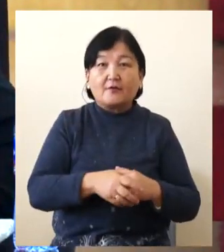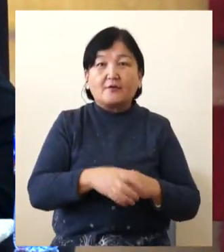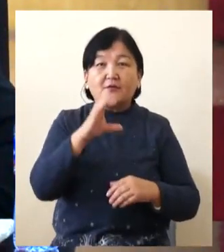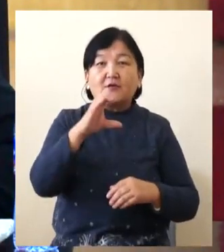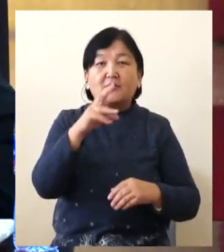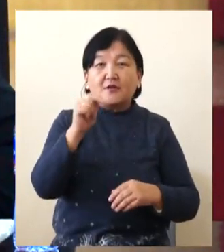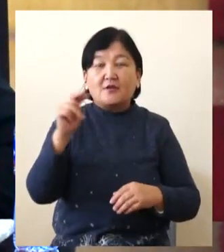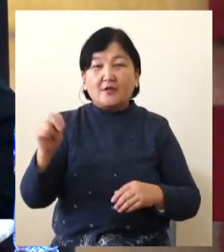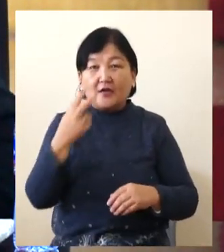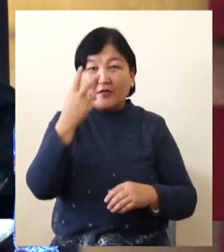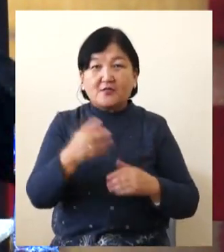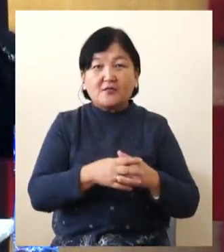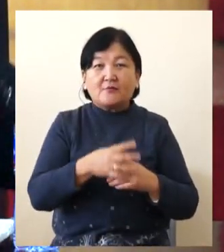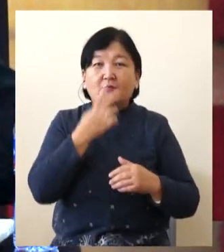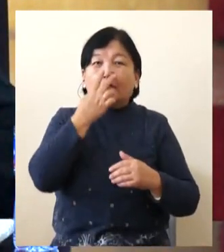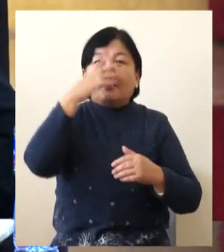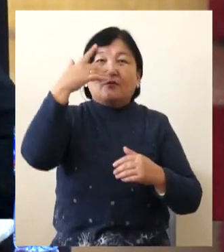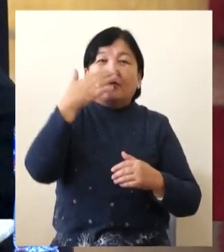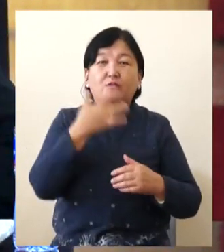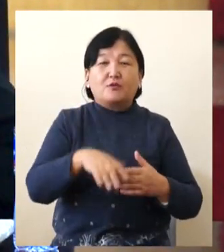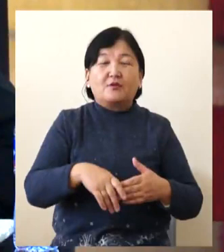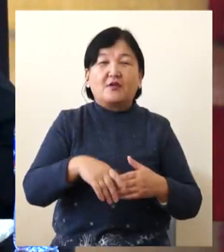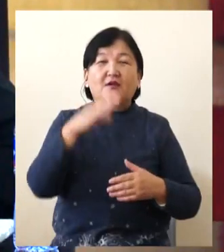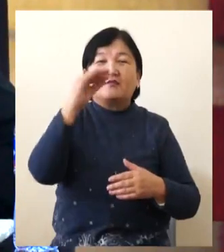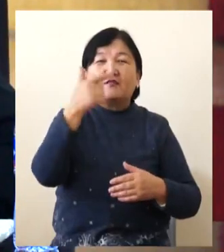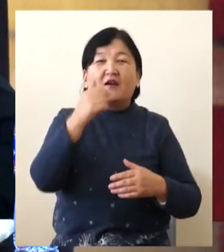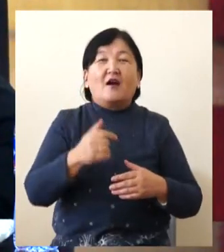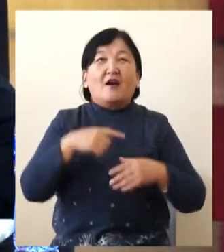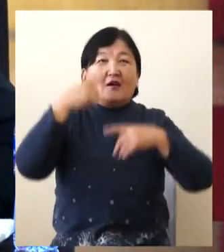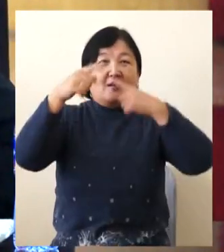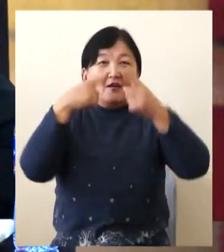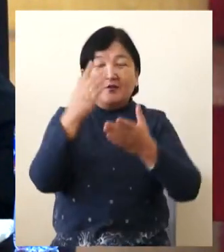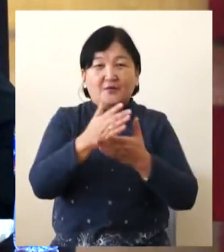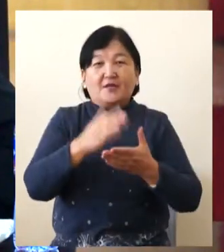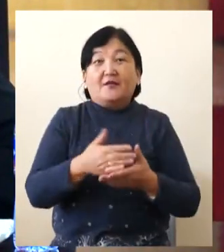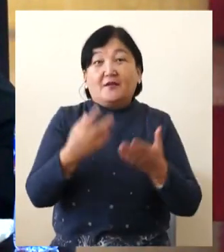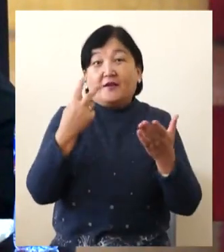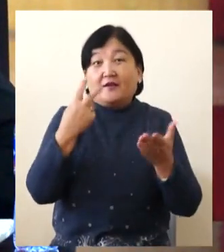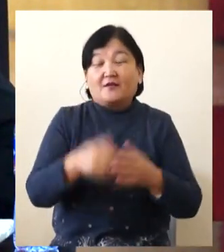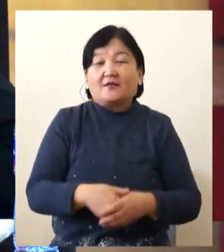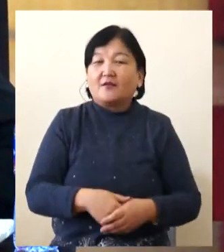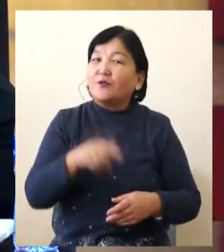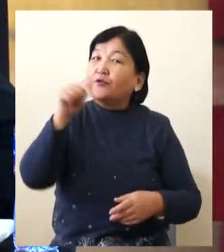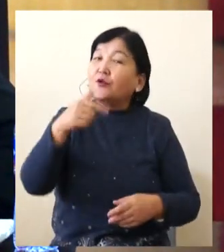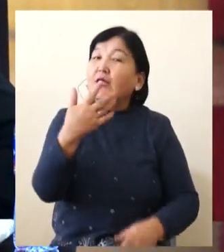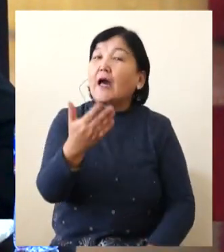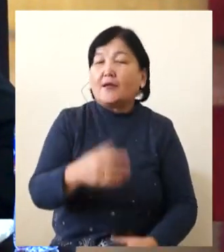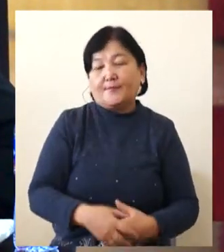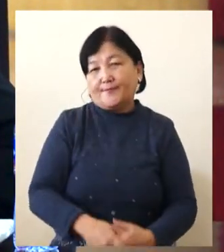нь CNN-ийг асаагаад үлдсэн чинь утаамуутаа савсцсан. Жагаах ярьж ин гээ одоо юм болж ийн гэдэг. Тэг өнөөдөр